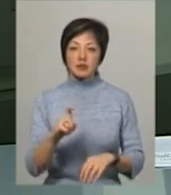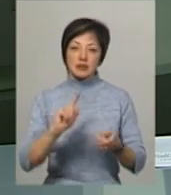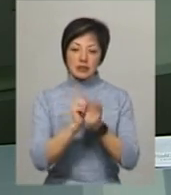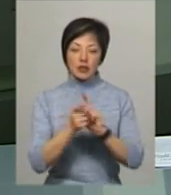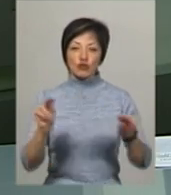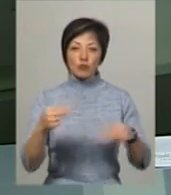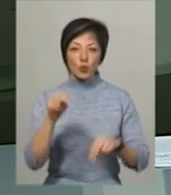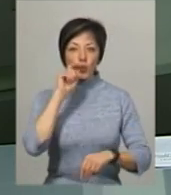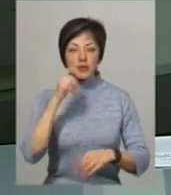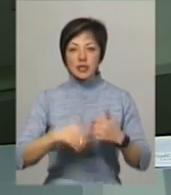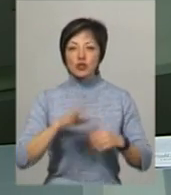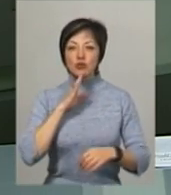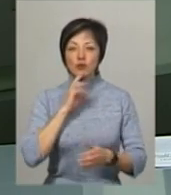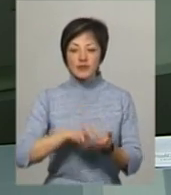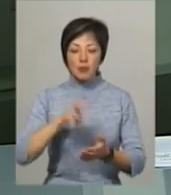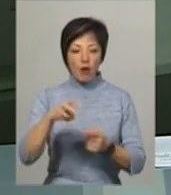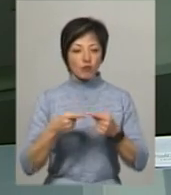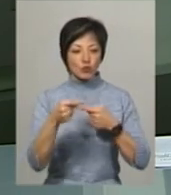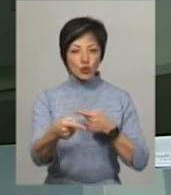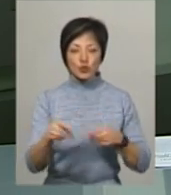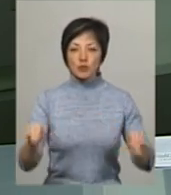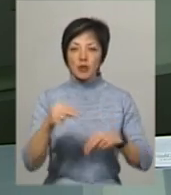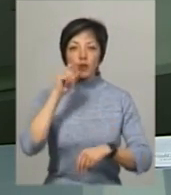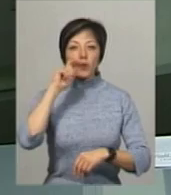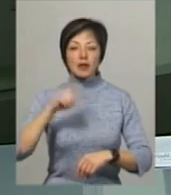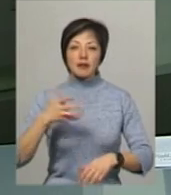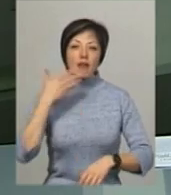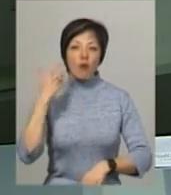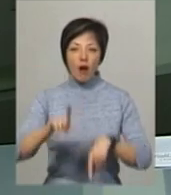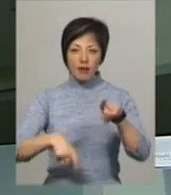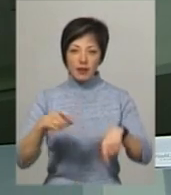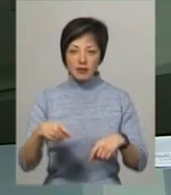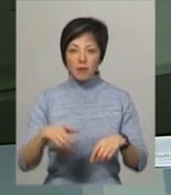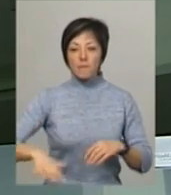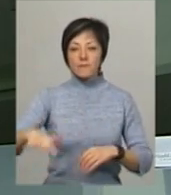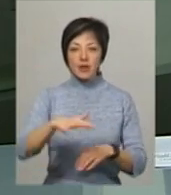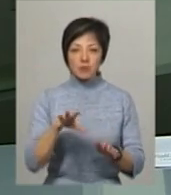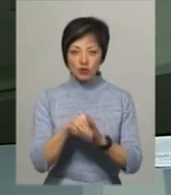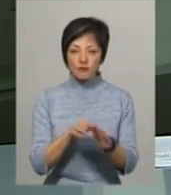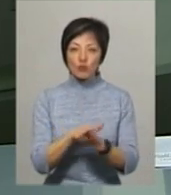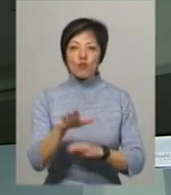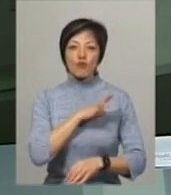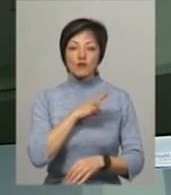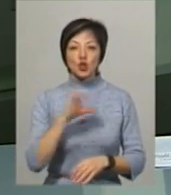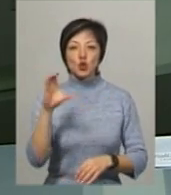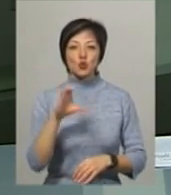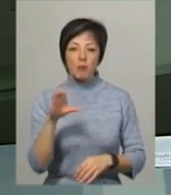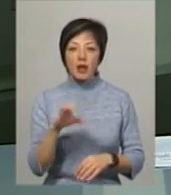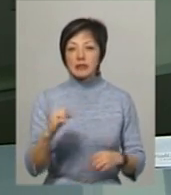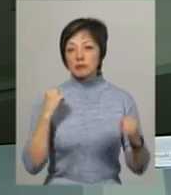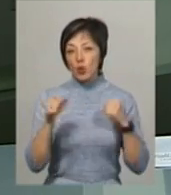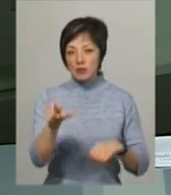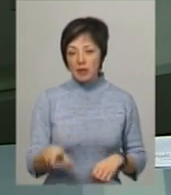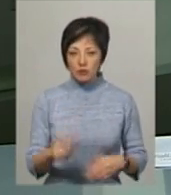чемпіонкою України серед жінок в стрибках у довжину на чемпіонаті України з легкої атлетики в приміщенні, який відбувався у Сумах. Спортсменка